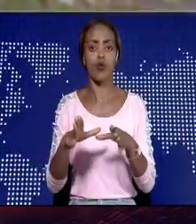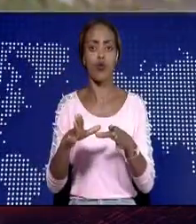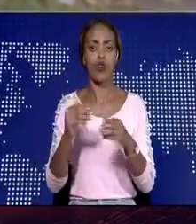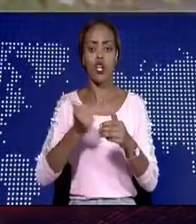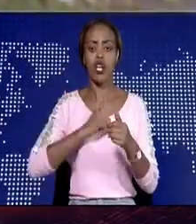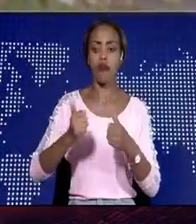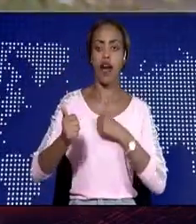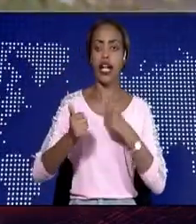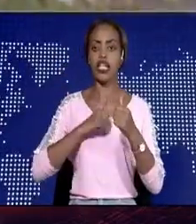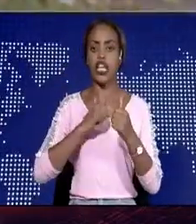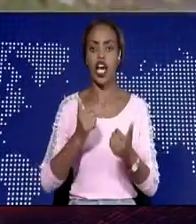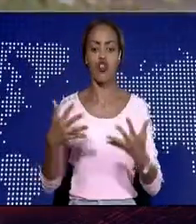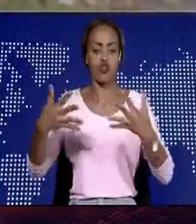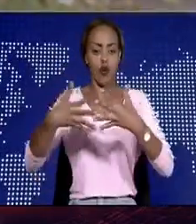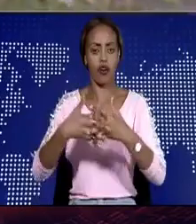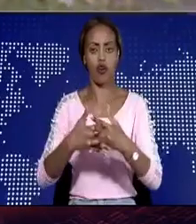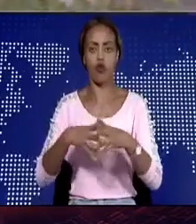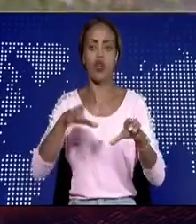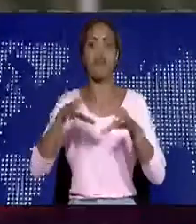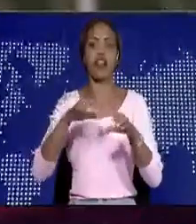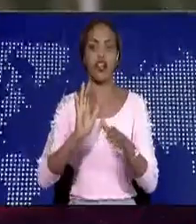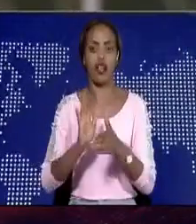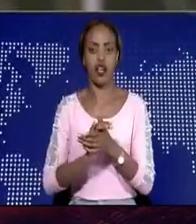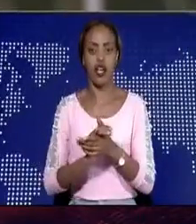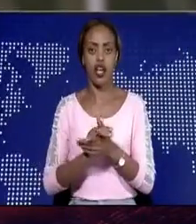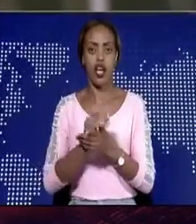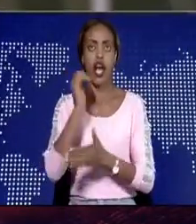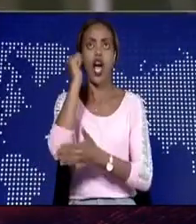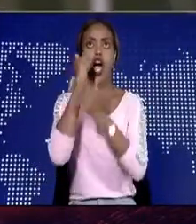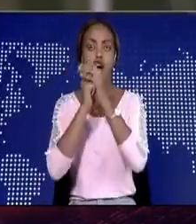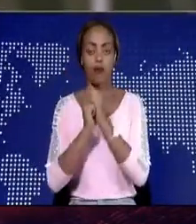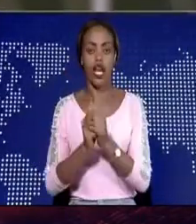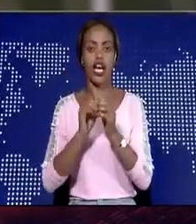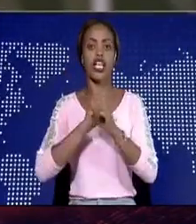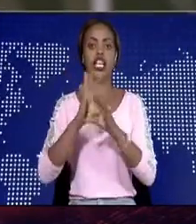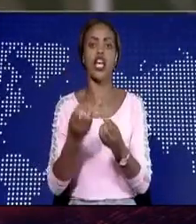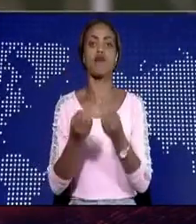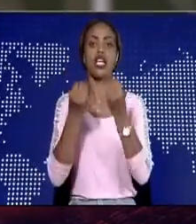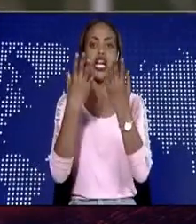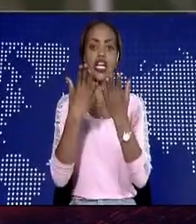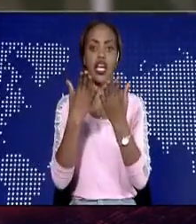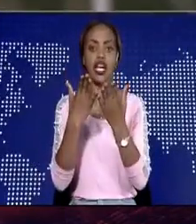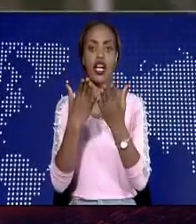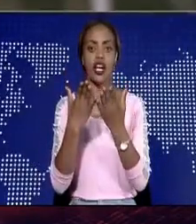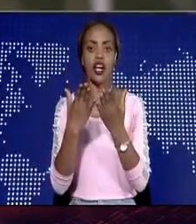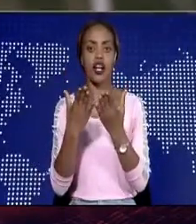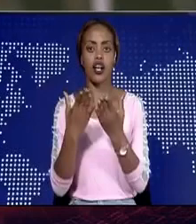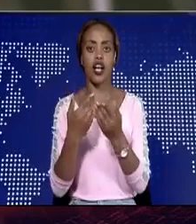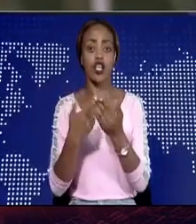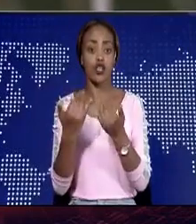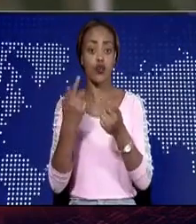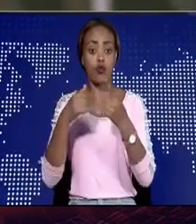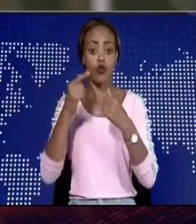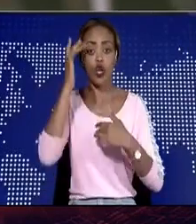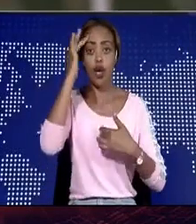ስሳትና ደዋል ሀም ይገርልና አምላኽ የሰስነልና የብዘሐልና ካት ህዝሙ